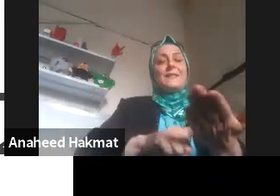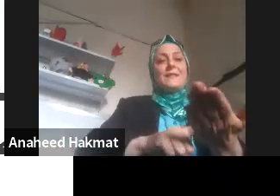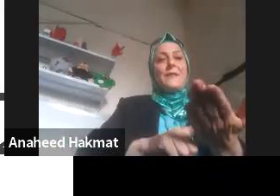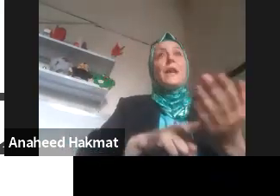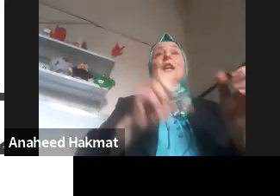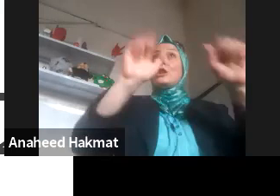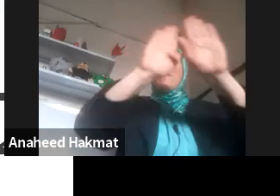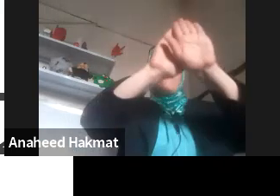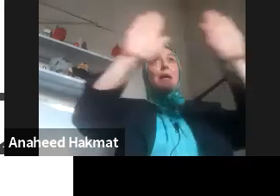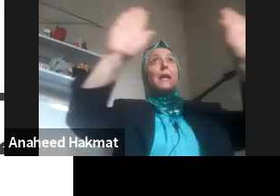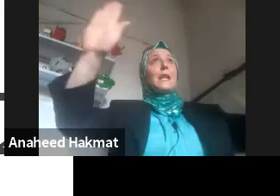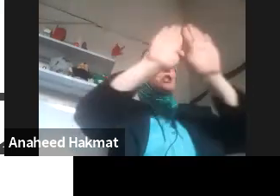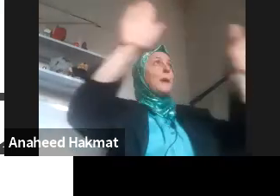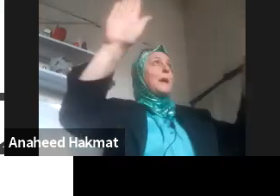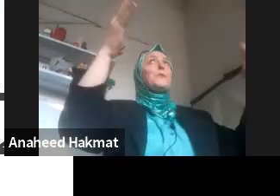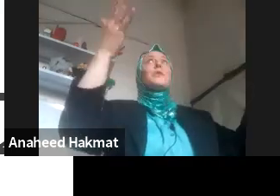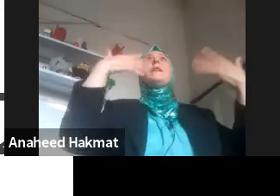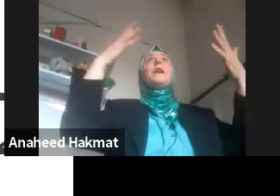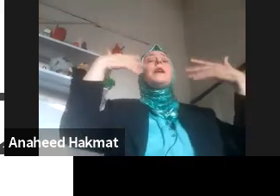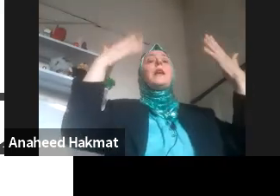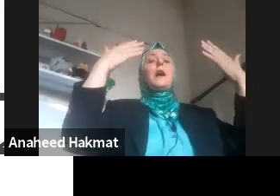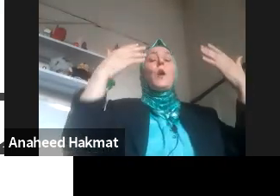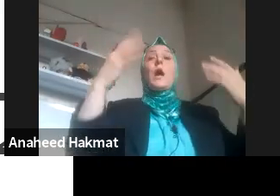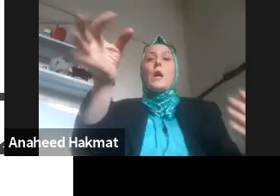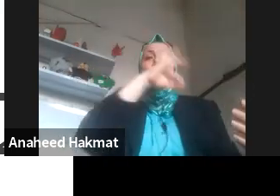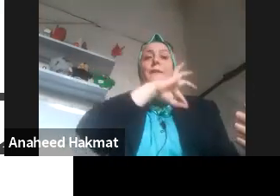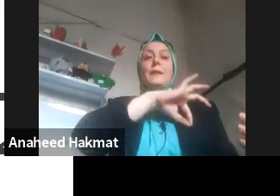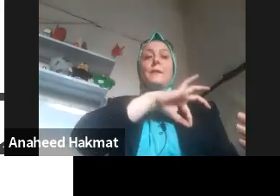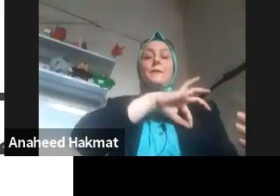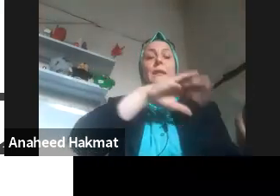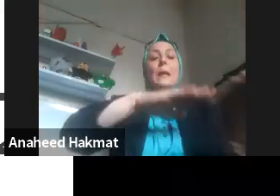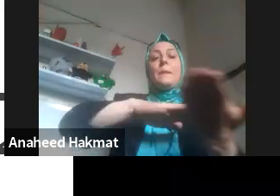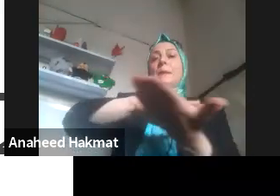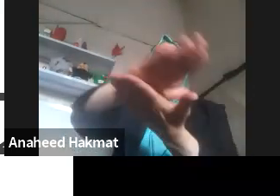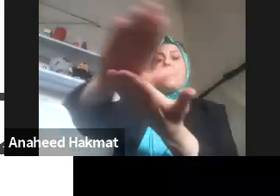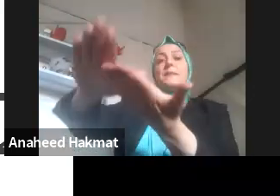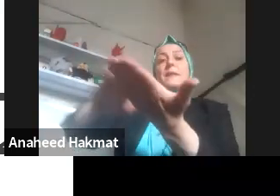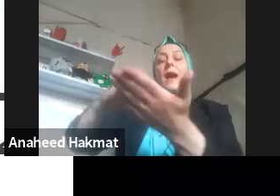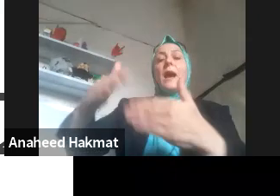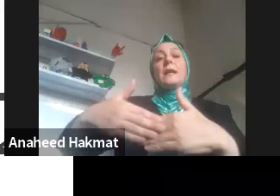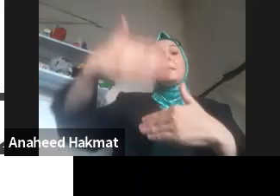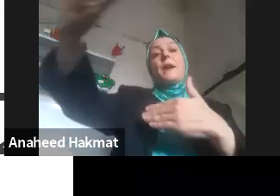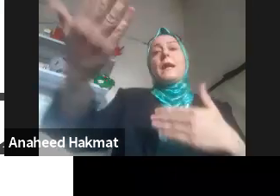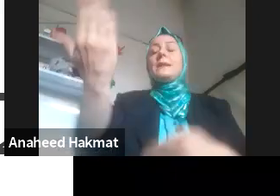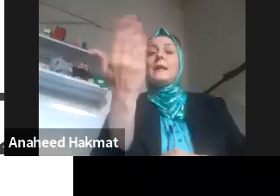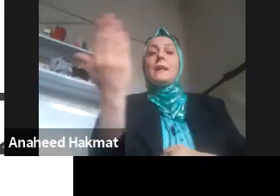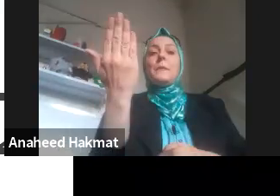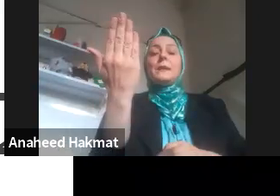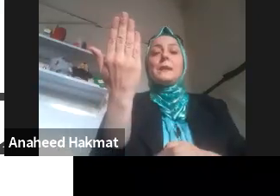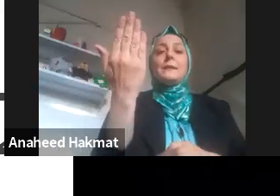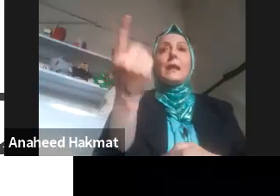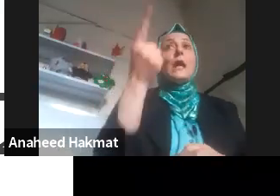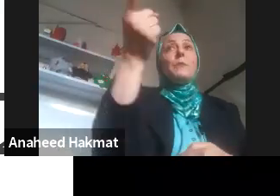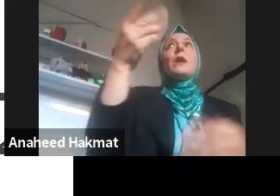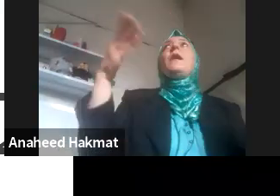المساحات الخارجية الموجودة في المدرسة عشان يكون في تعلم بالهواء الطلق خاصة لما عندنا مساحات كتير ضيقة،